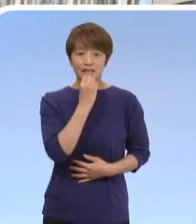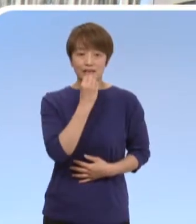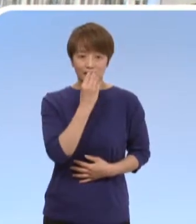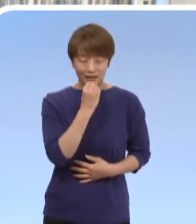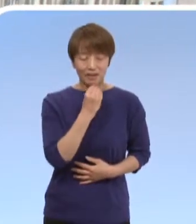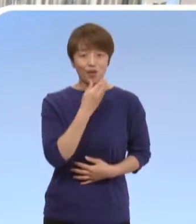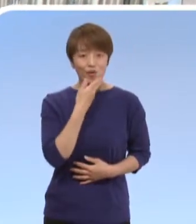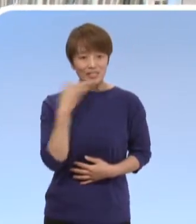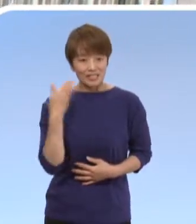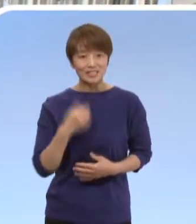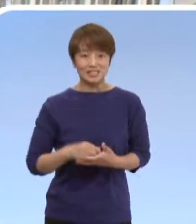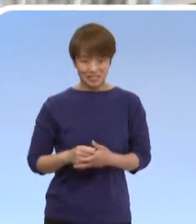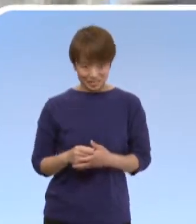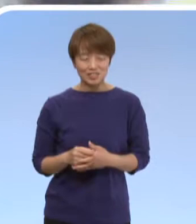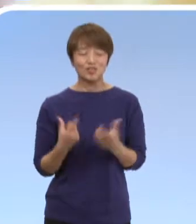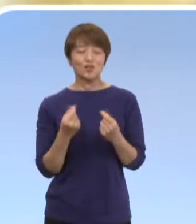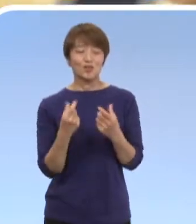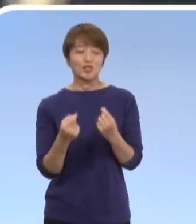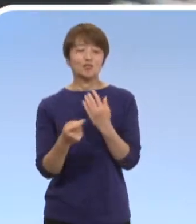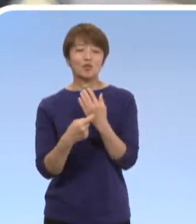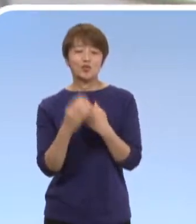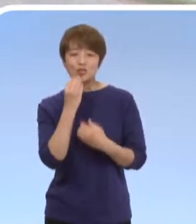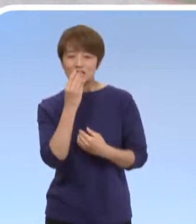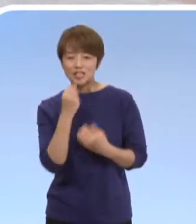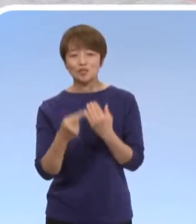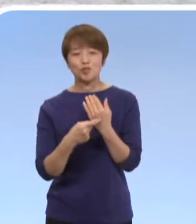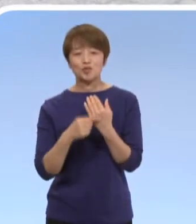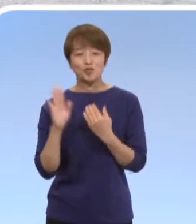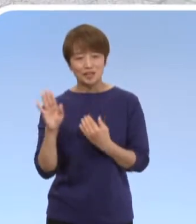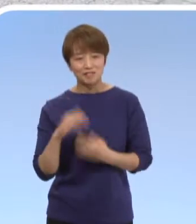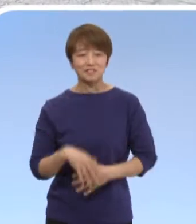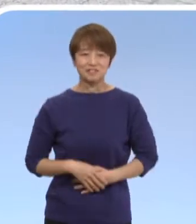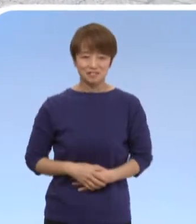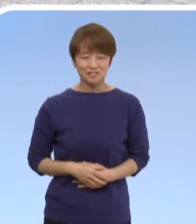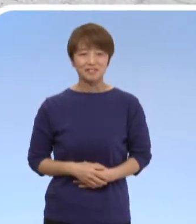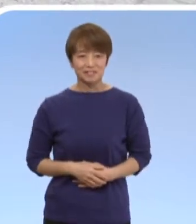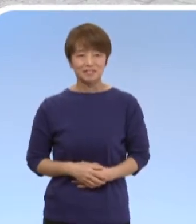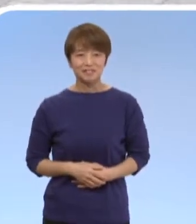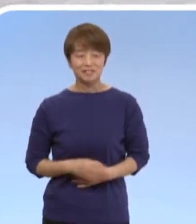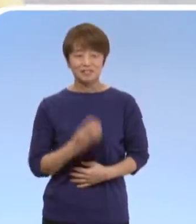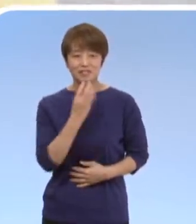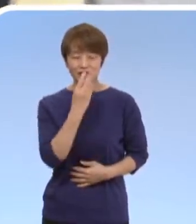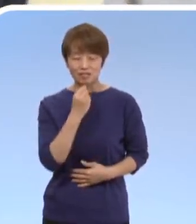シャキシャキ。 そうなんです、もうこのシャキシャキがもう本当にポイントになります。